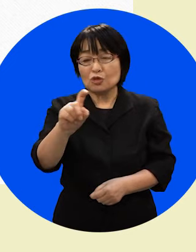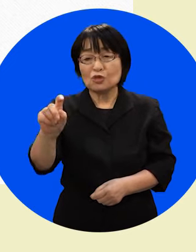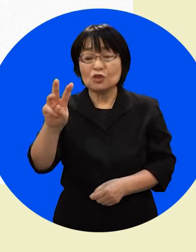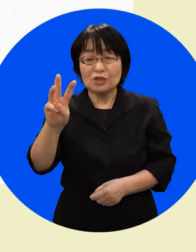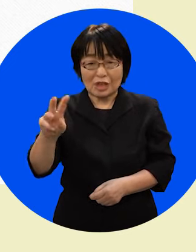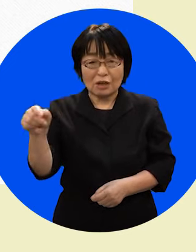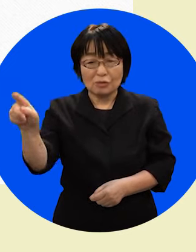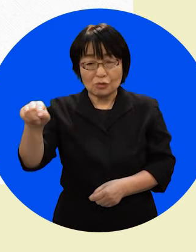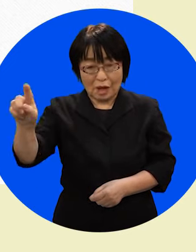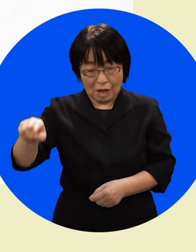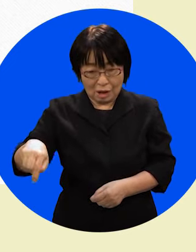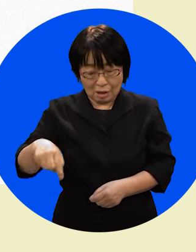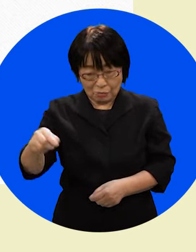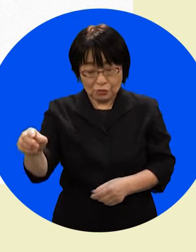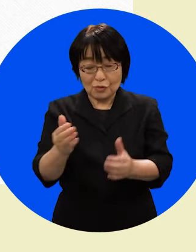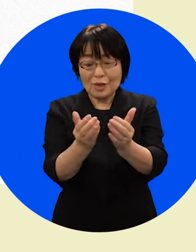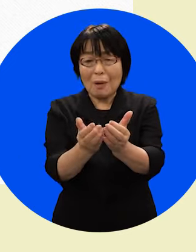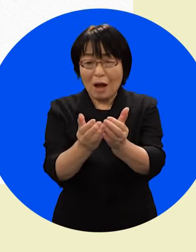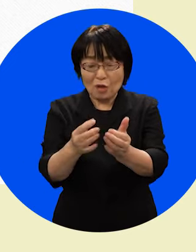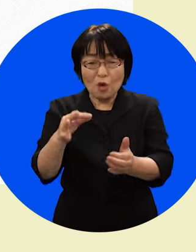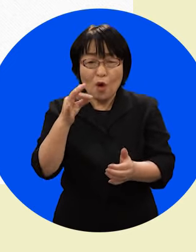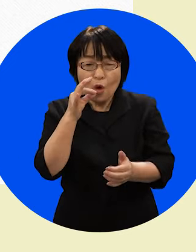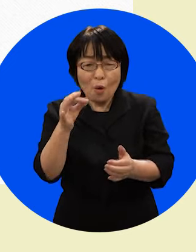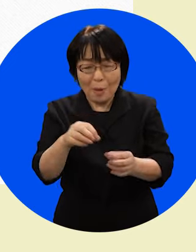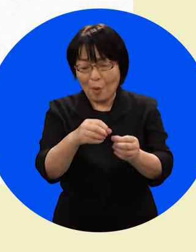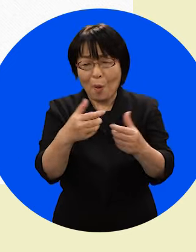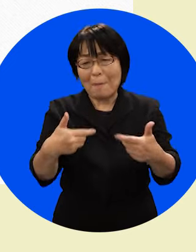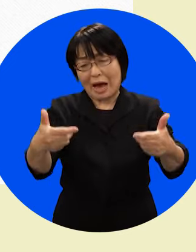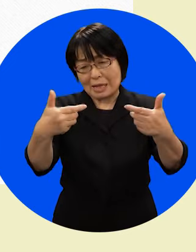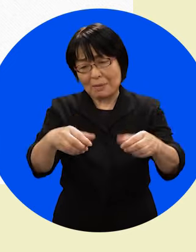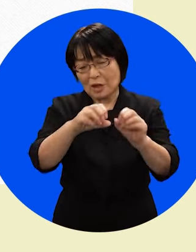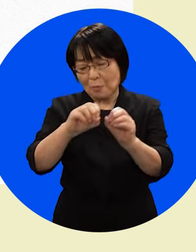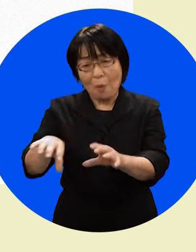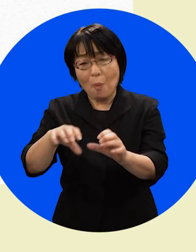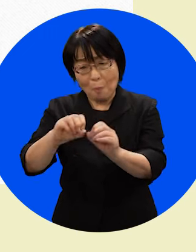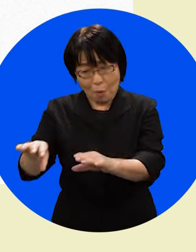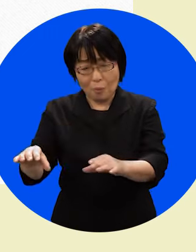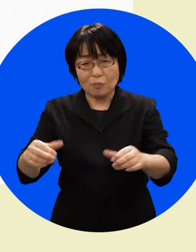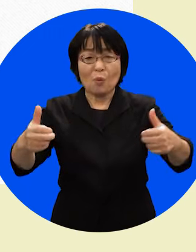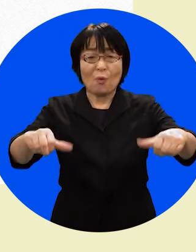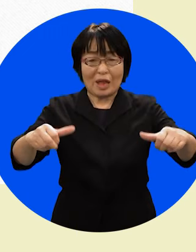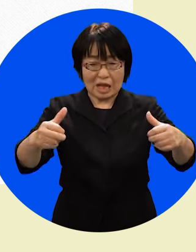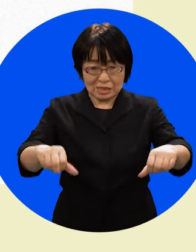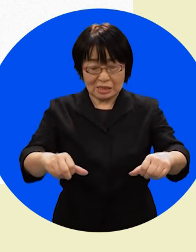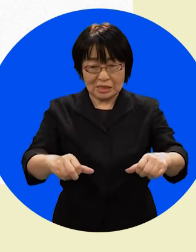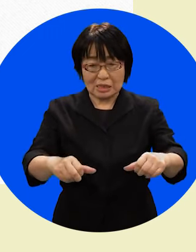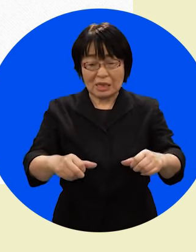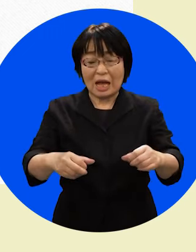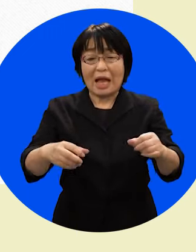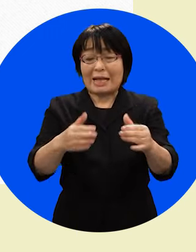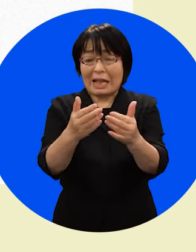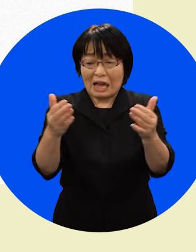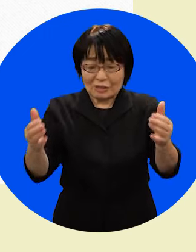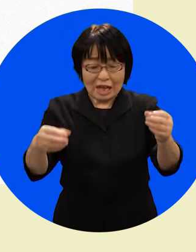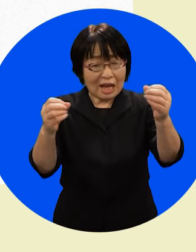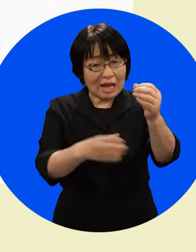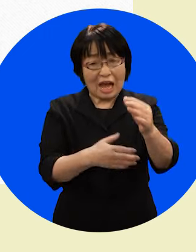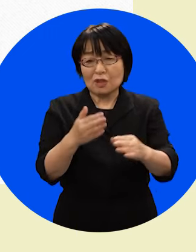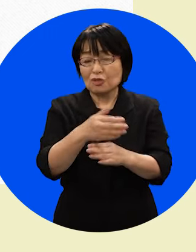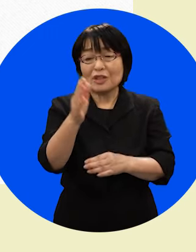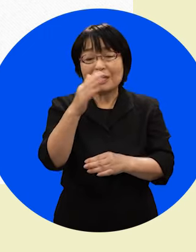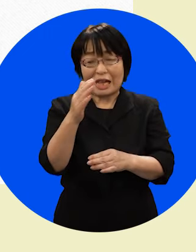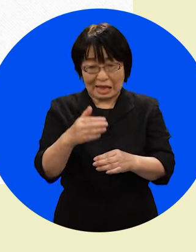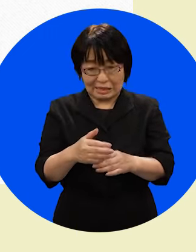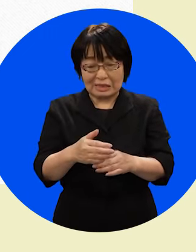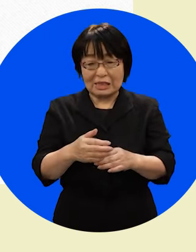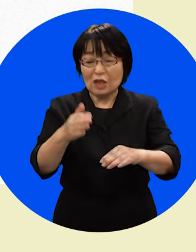碗1杯程度のご飯を毎日捨てていることになります。買いすぎない、作りすぎない、食べ残さない